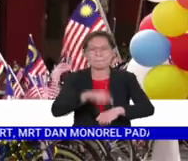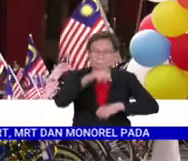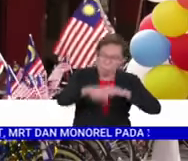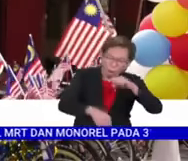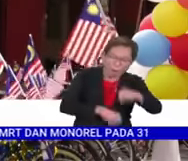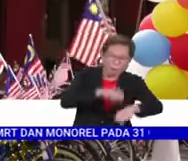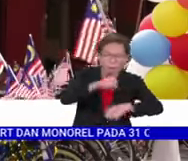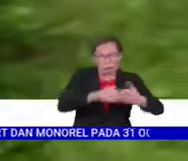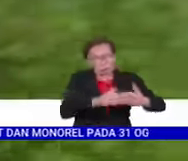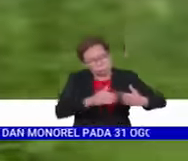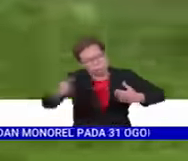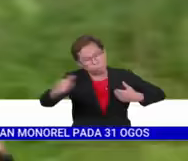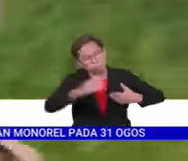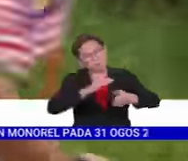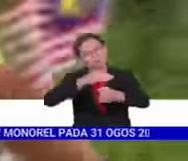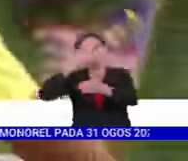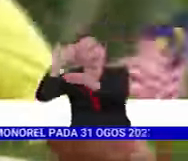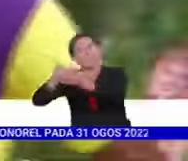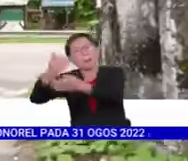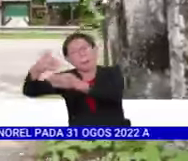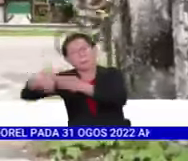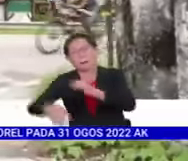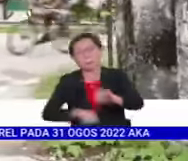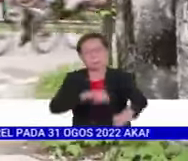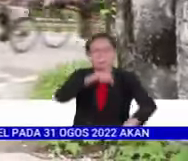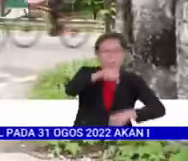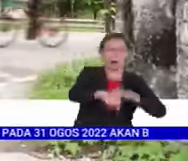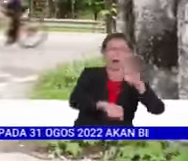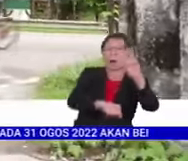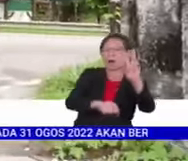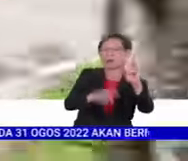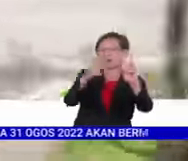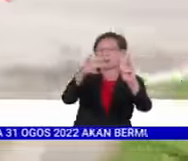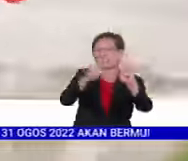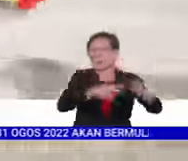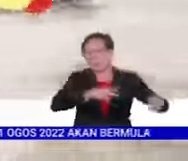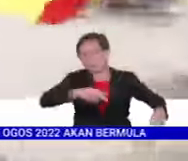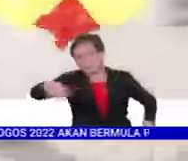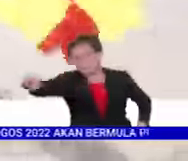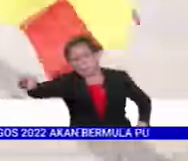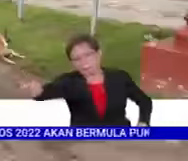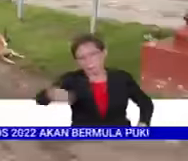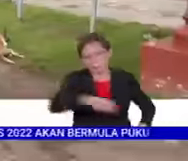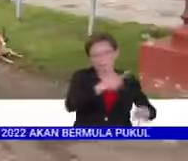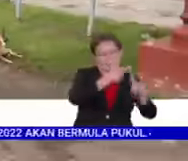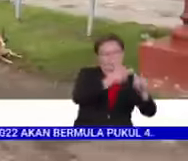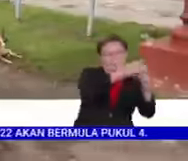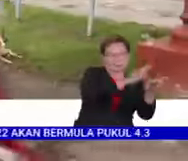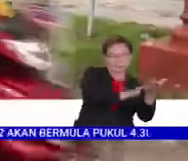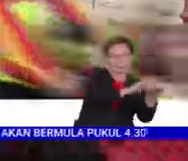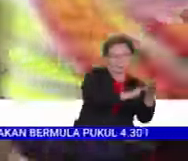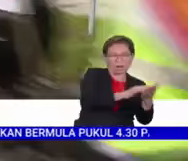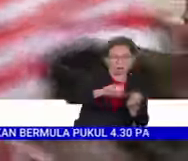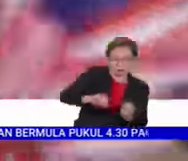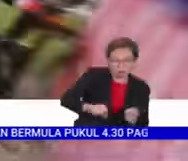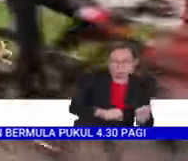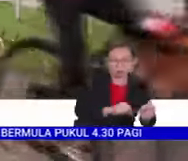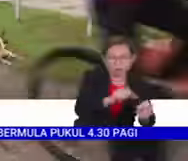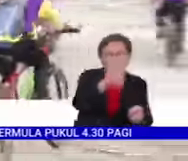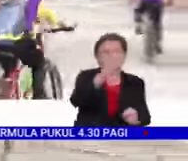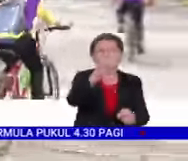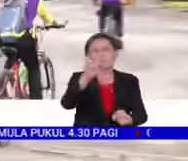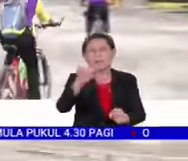kayuhan mereka pada hari ini. Perjalanan kayuhan 6 km pergi dan balik dari Sekolah Kebangsaan Sungai Lui ke